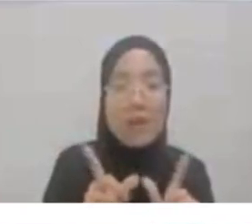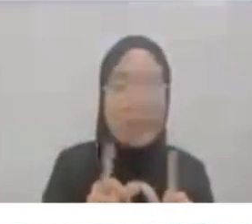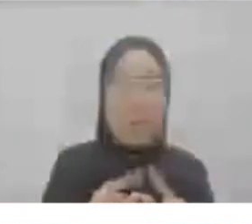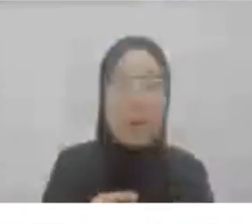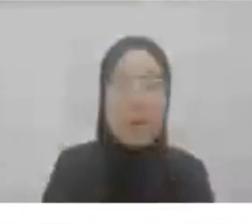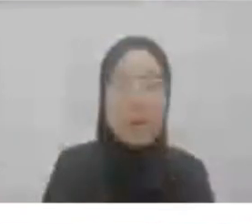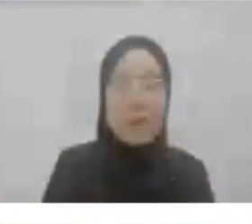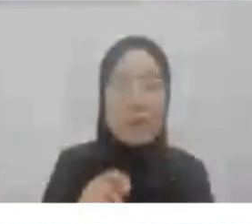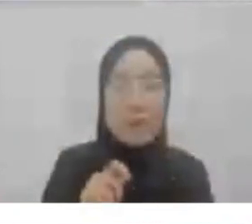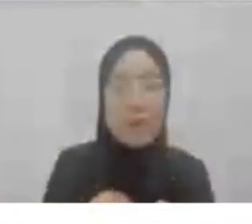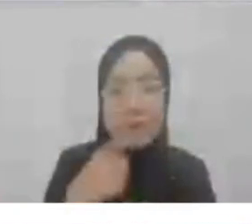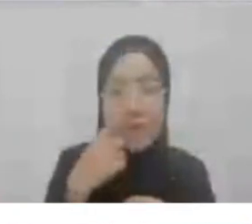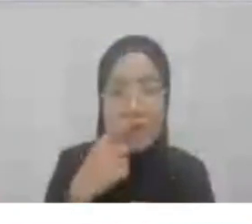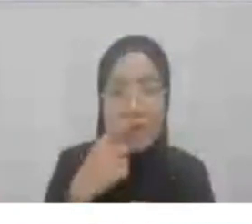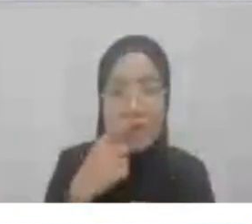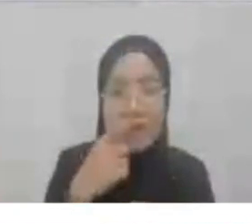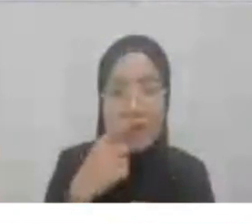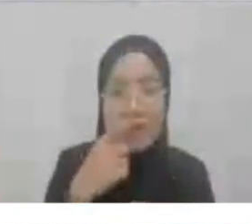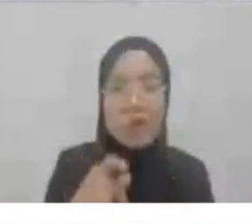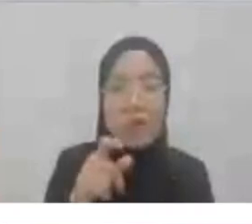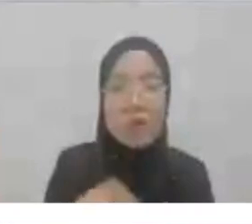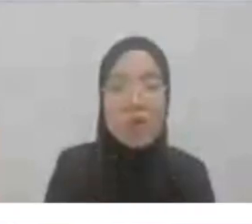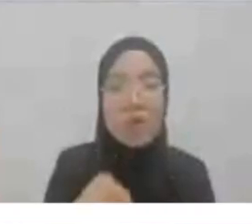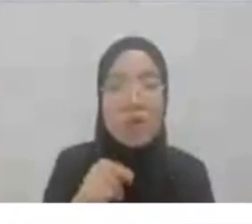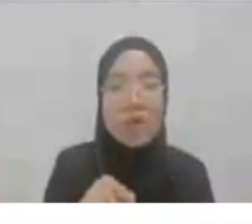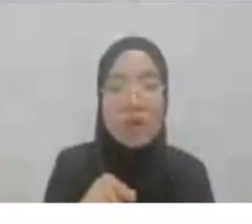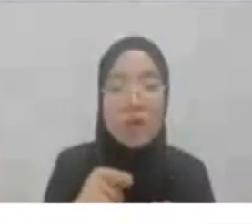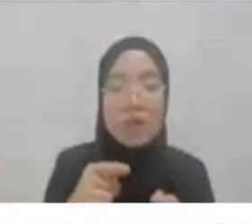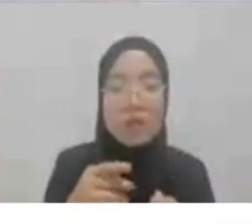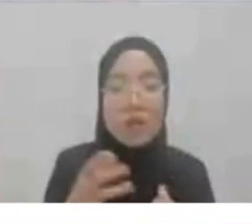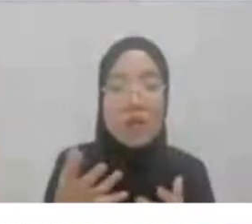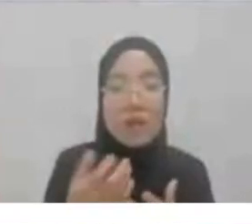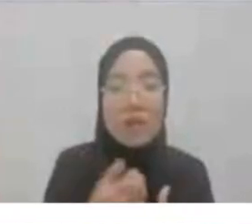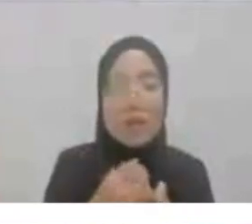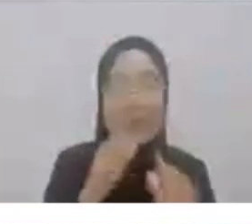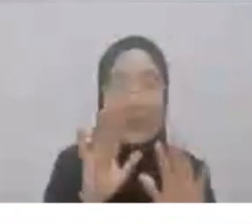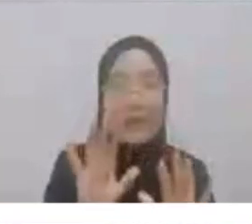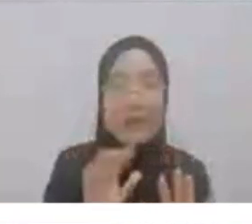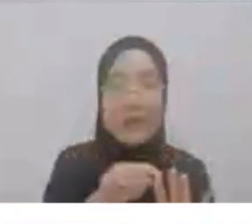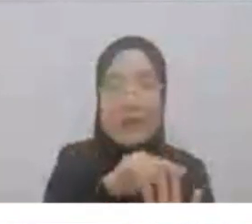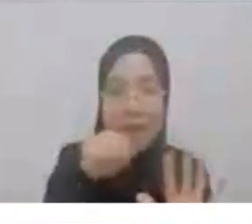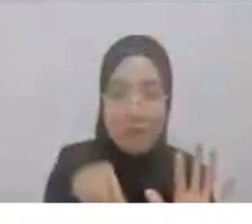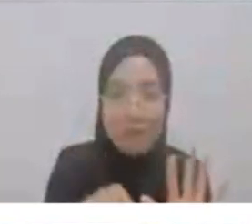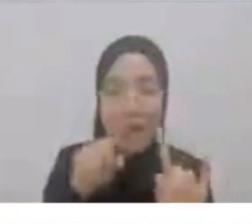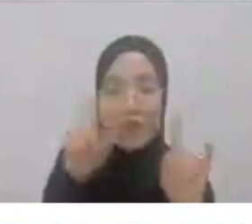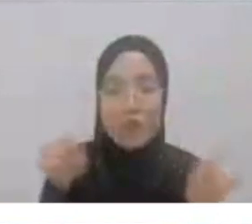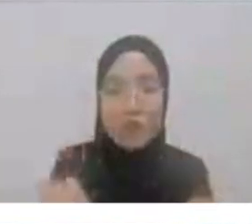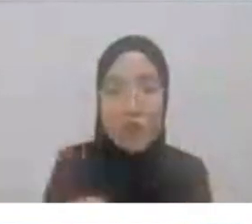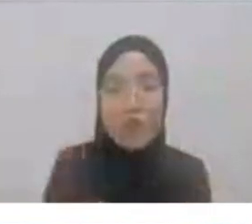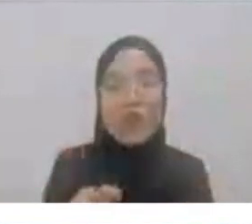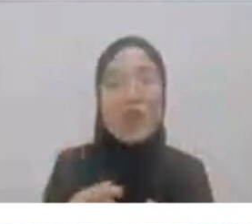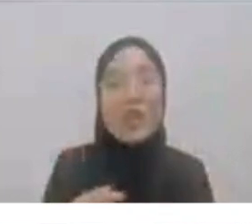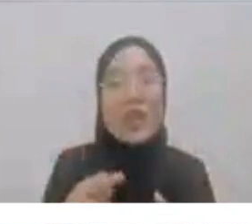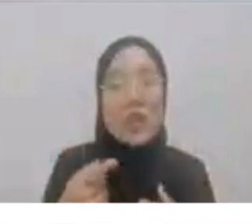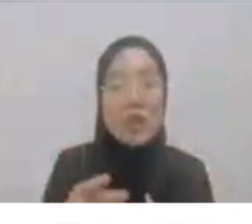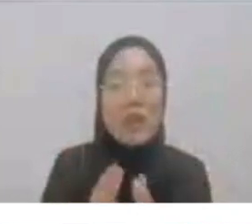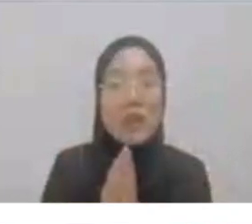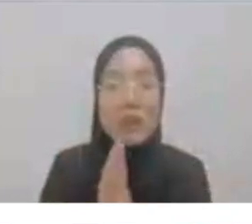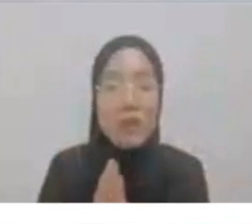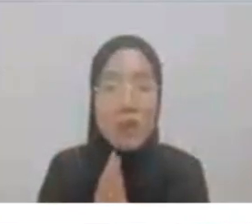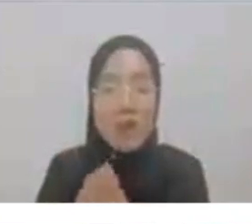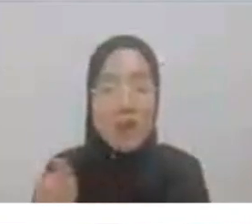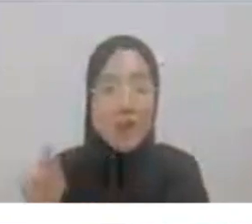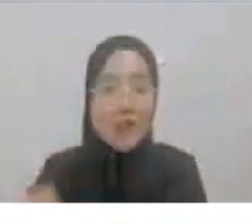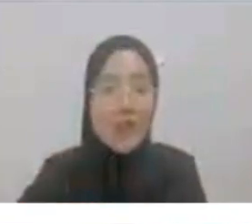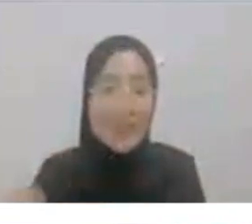menyakinkan mahkamah bahwa pemilih tersebut telah mendapat lima surat suara terlebih lagi tidak ada keberatan dari pemohon melalui sanksi